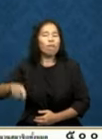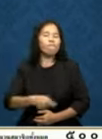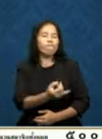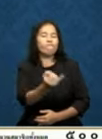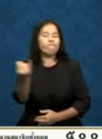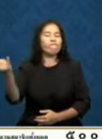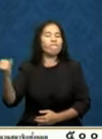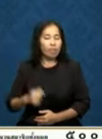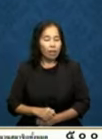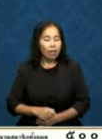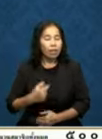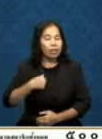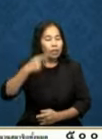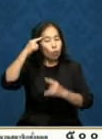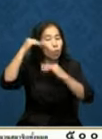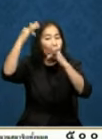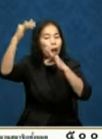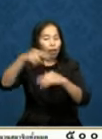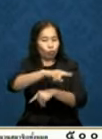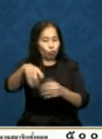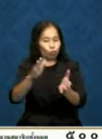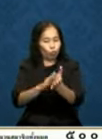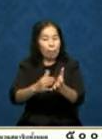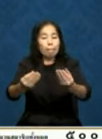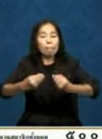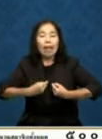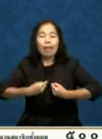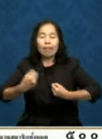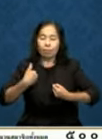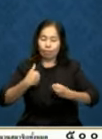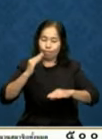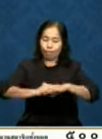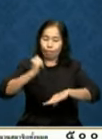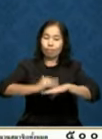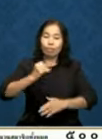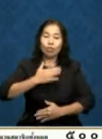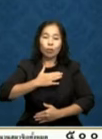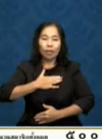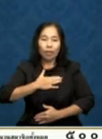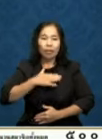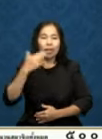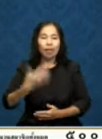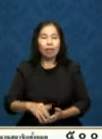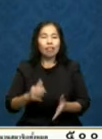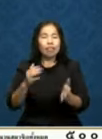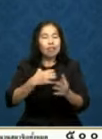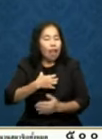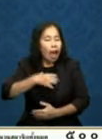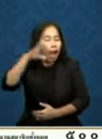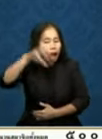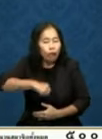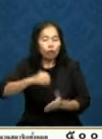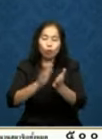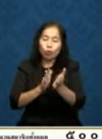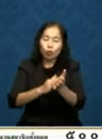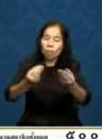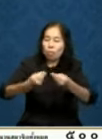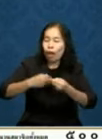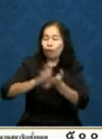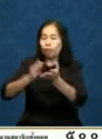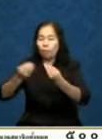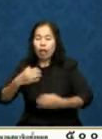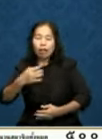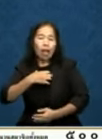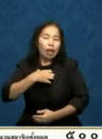คาดหวังให้คนอื่นชื่นชมและยอมรับในความพิเศษของตนเองและอยากได้การชื่นชมและความต้องการนั้นเป็นอย่างมาก